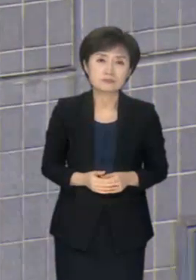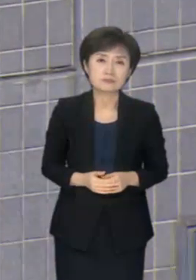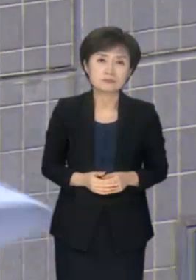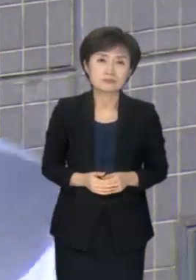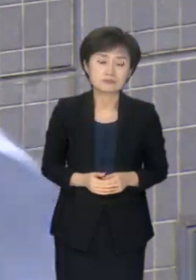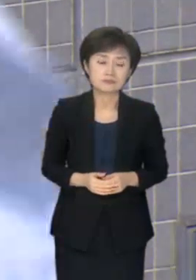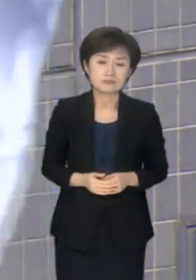있습니다